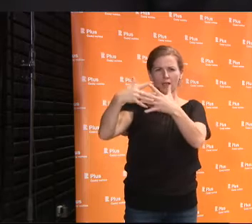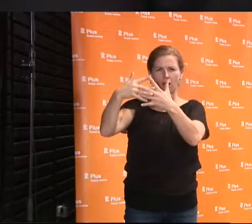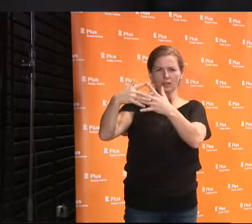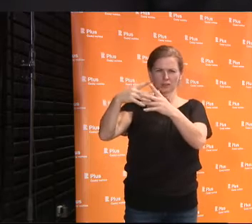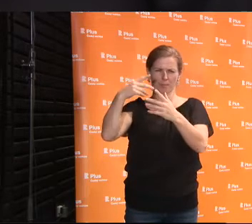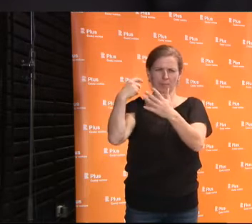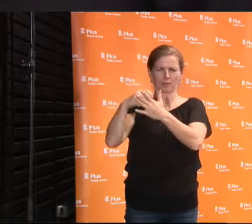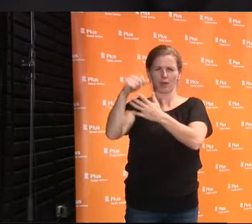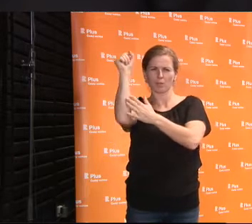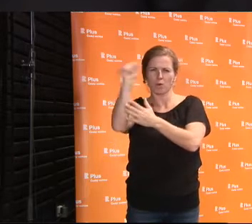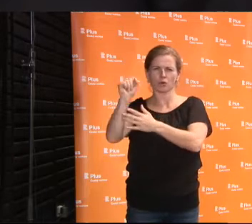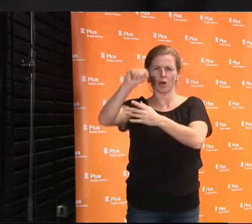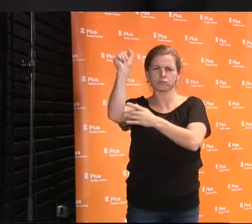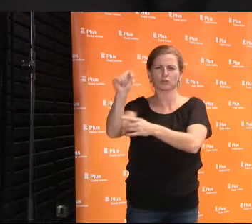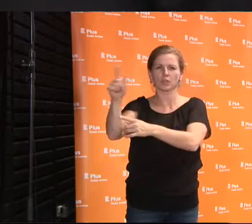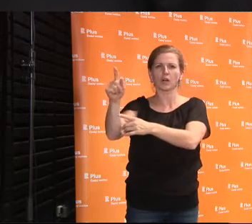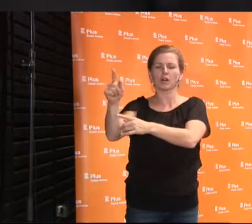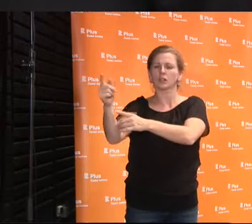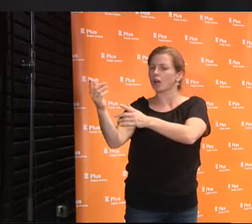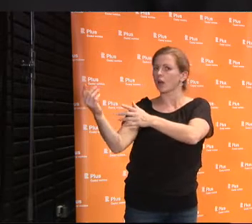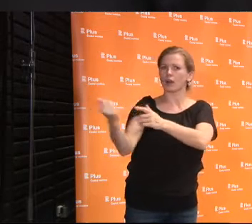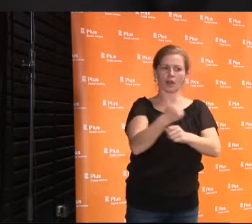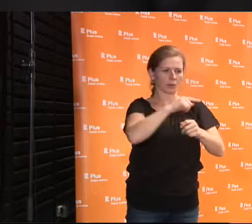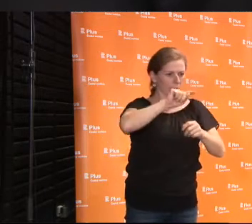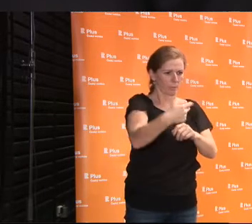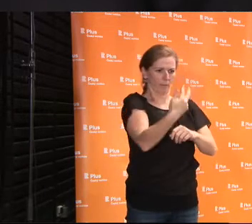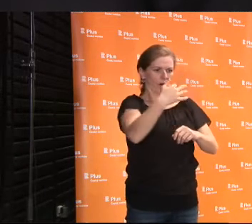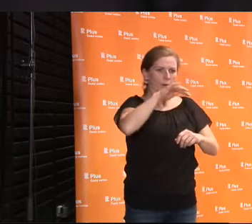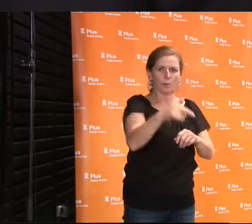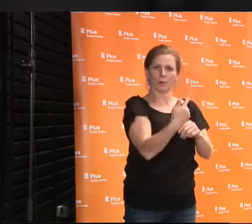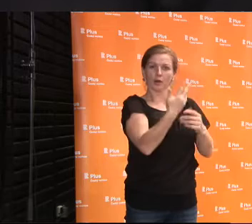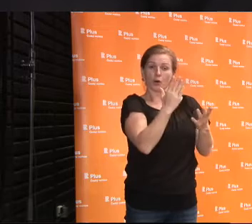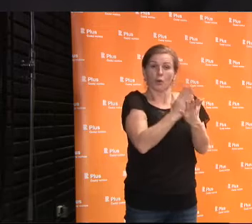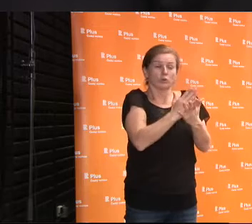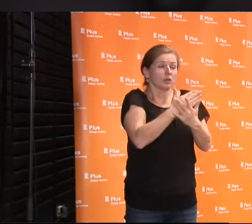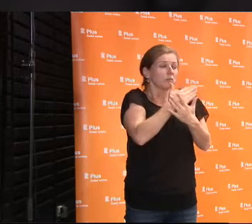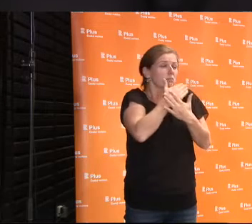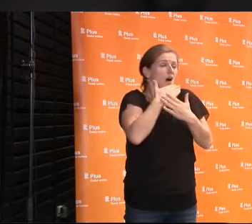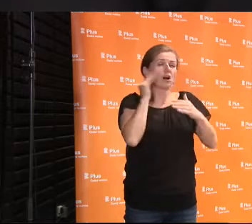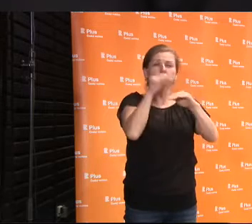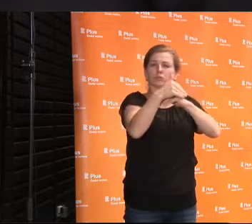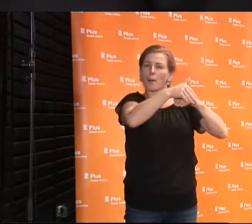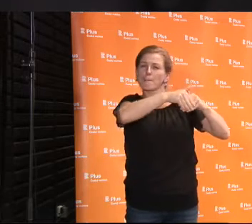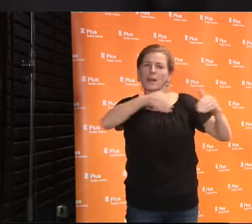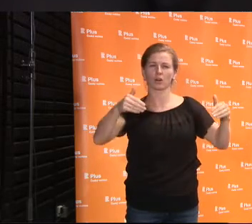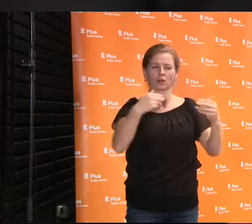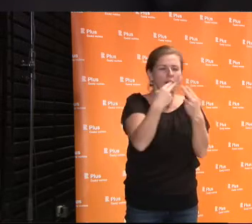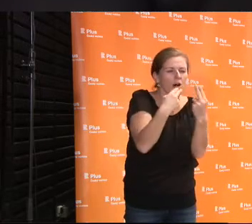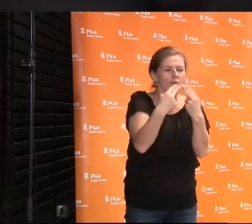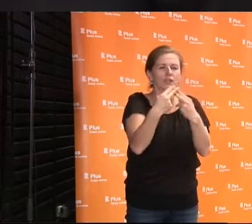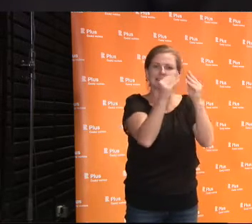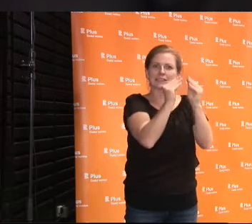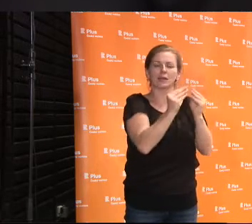vlastně miliony konverzací vlastně byly tyto systémy schopny udělat a vlastně radit lidem, jak se